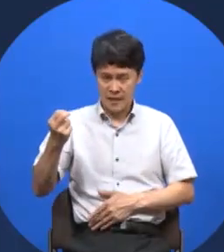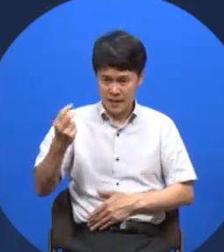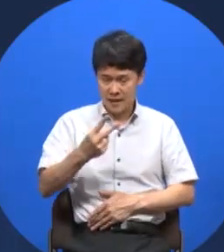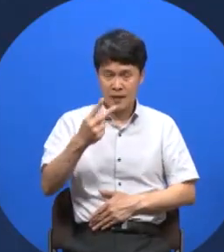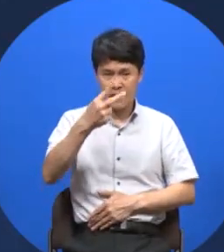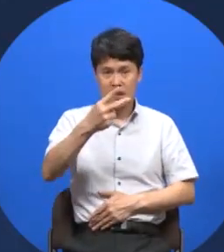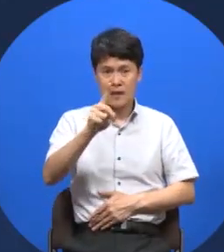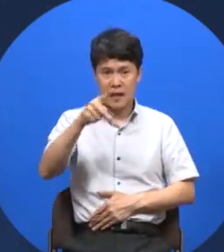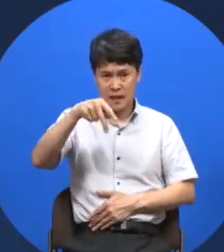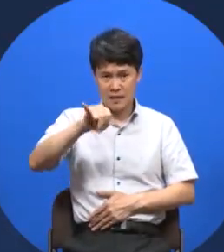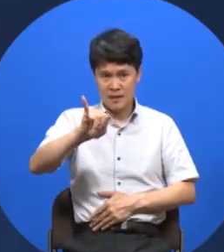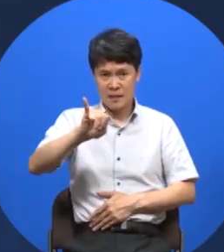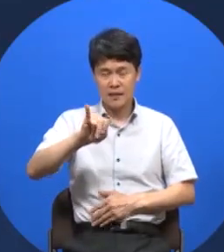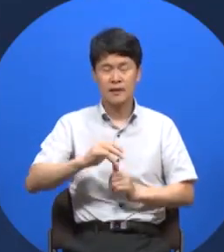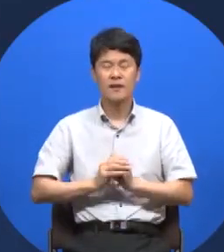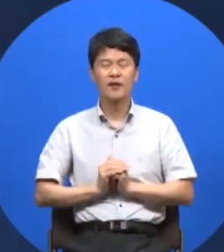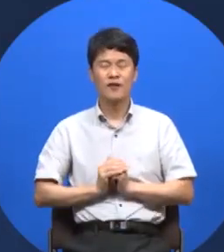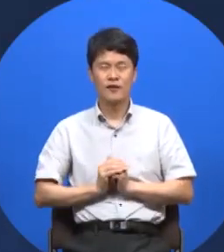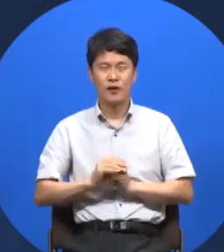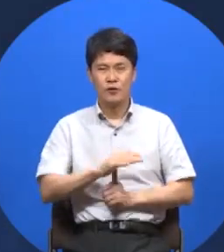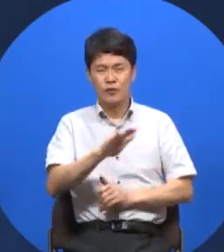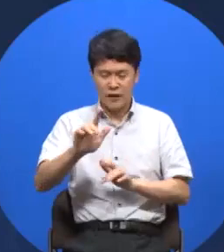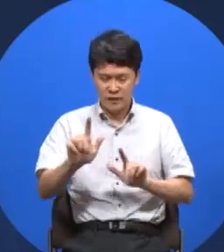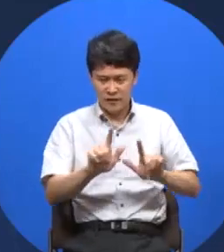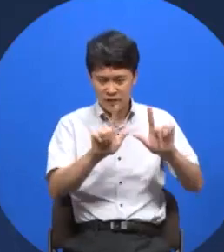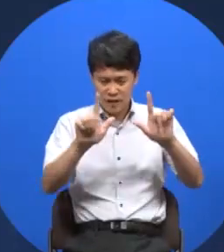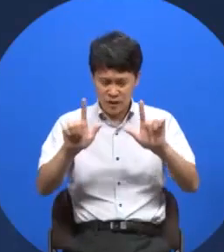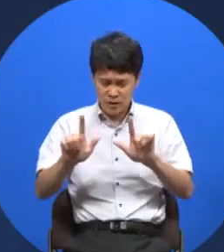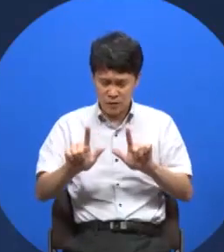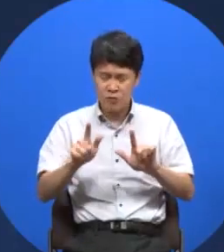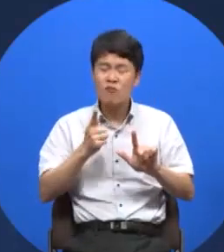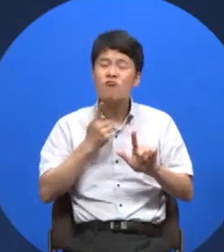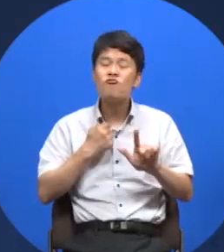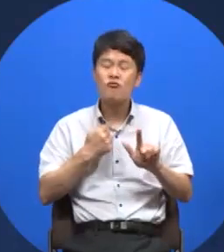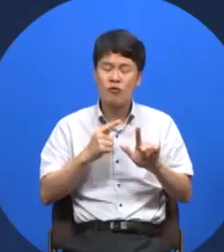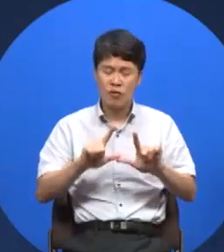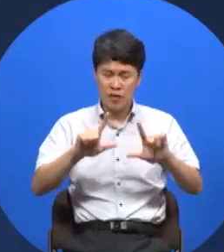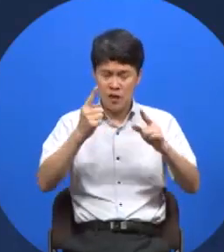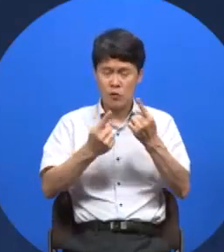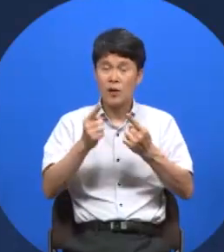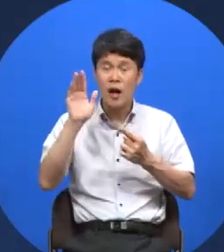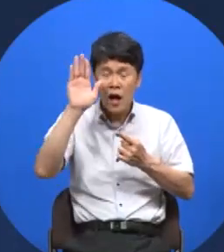다시라는 것입니다. 우리가 살아온 날보다 살아갈 날들이 더